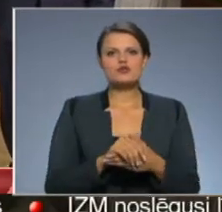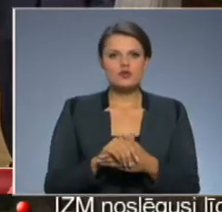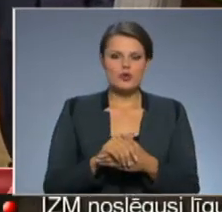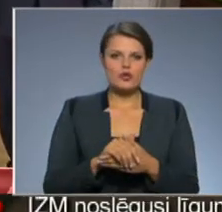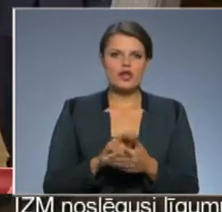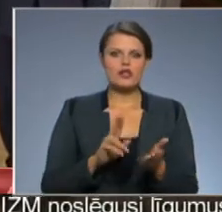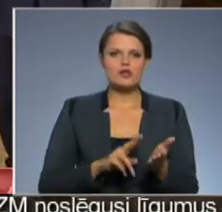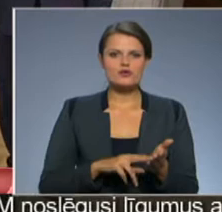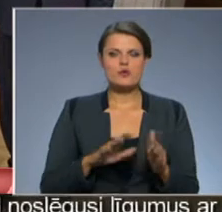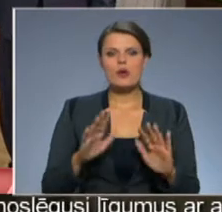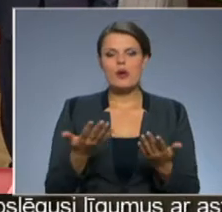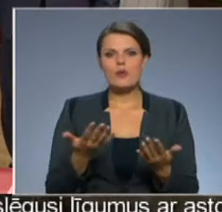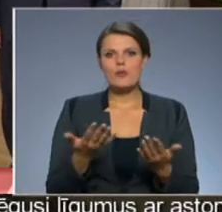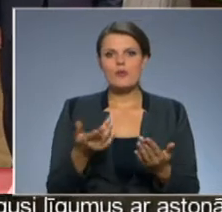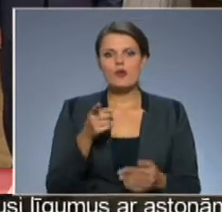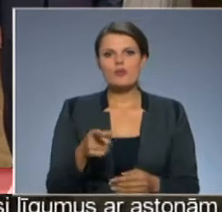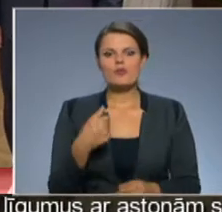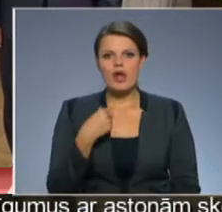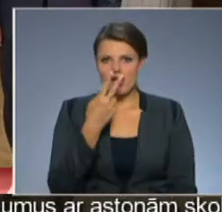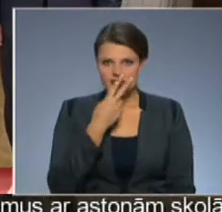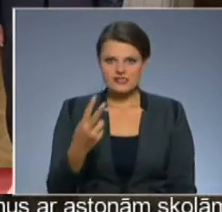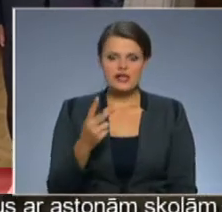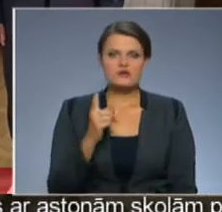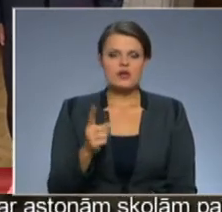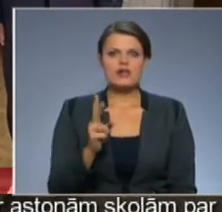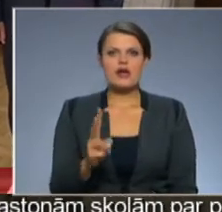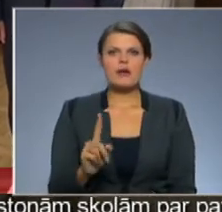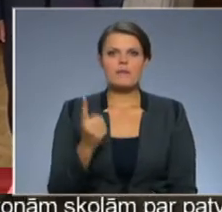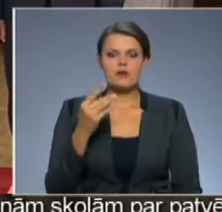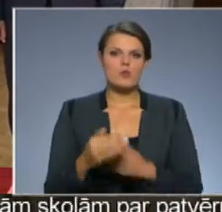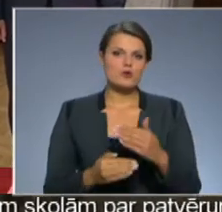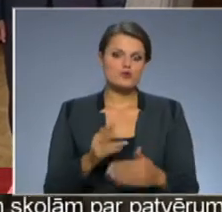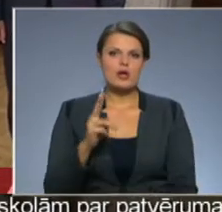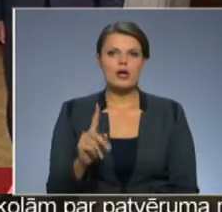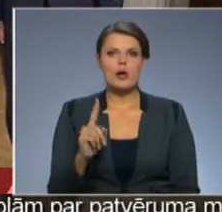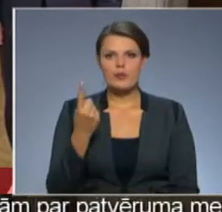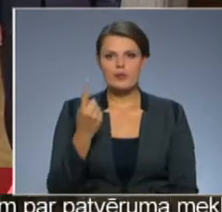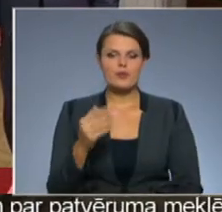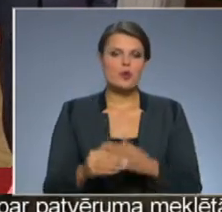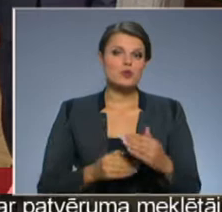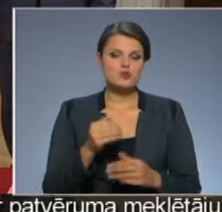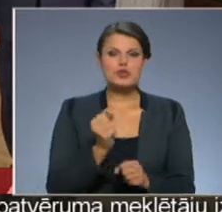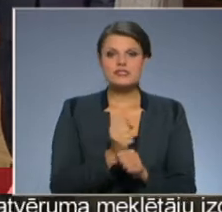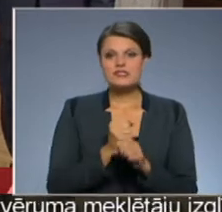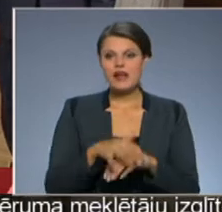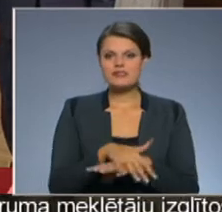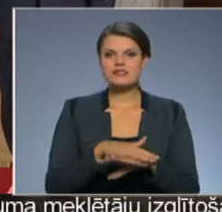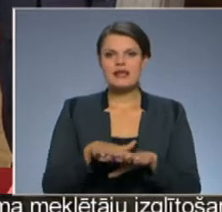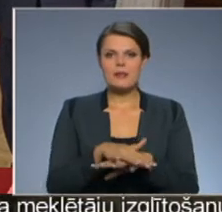nodokli, bet to es redzu tikai kā pirmo soli, jo darbs